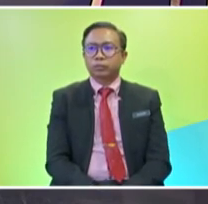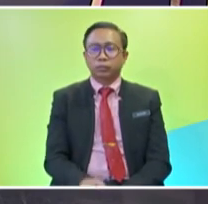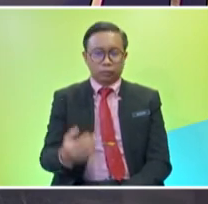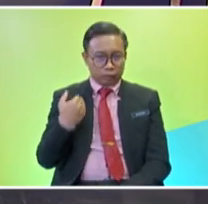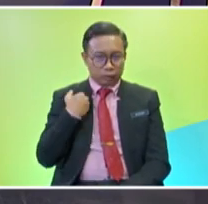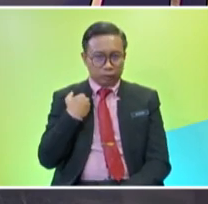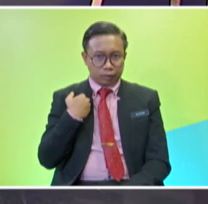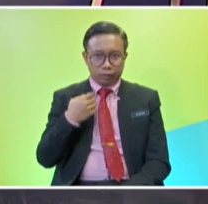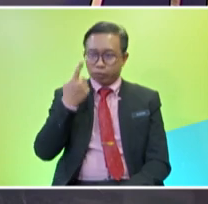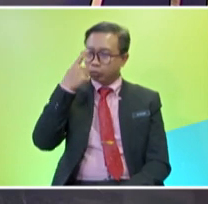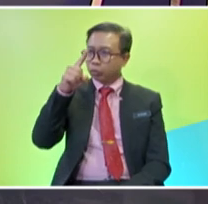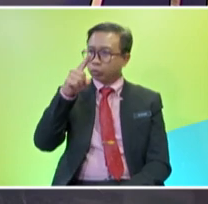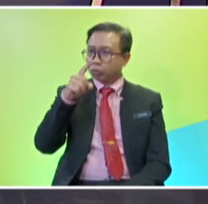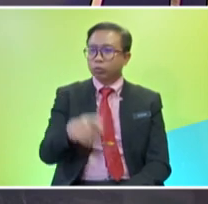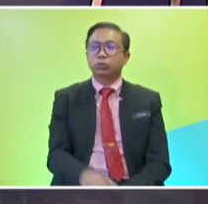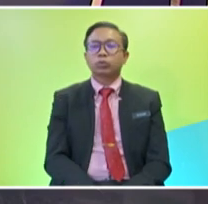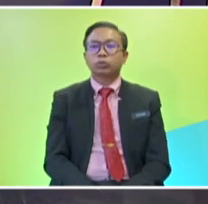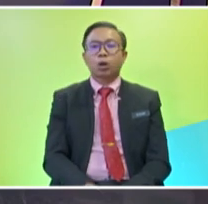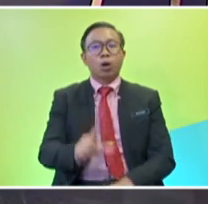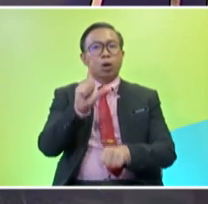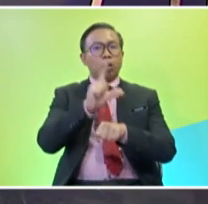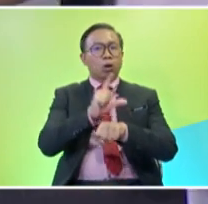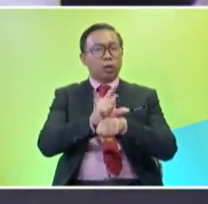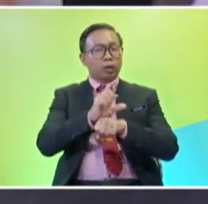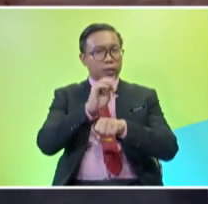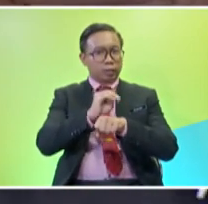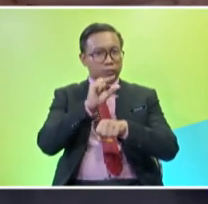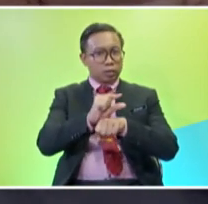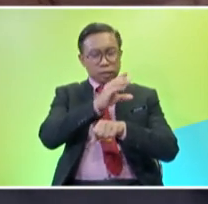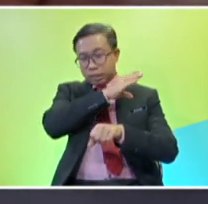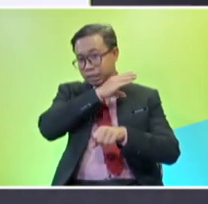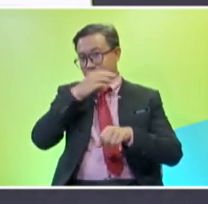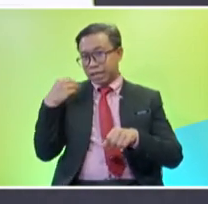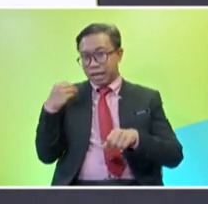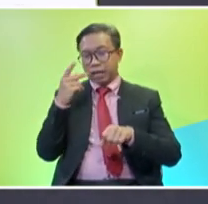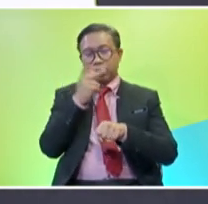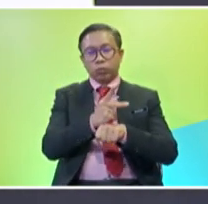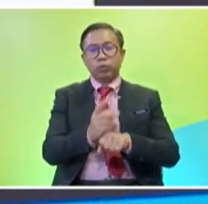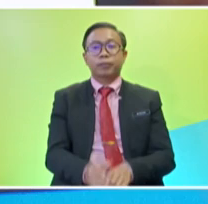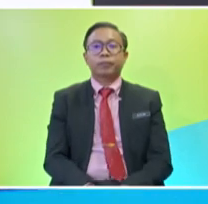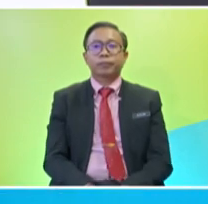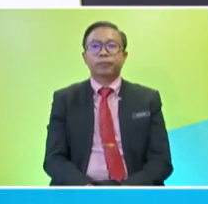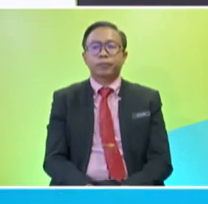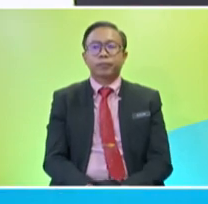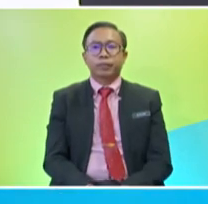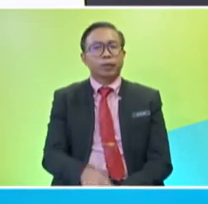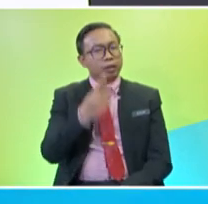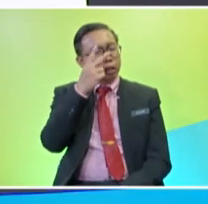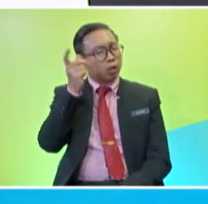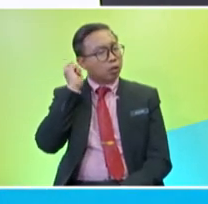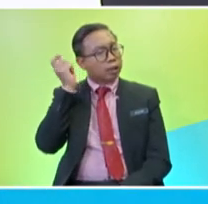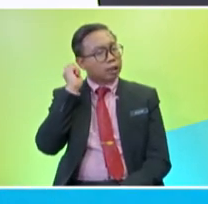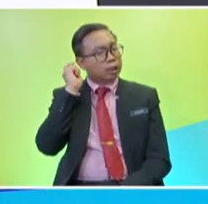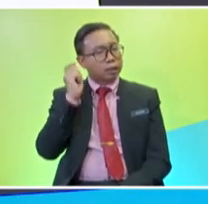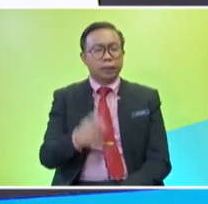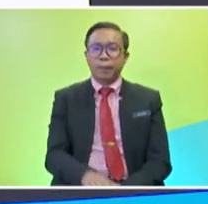untuk pasangan logam dan jadi daripada perhatian eksperimen